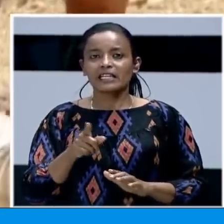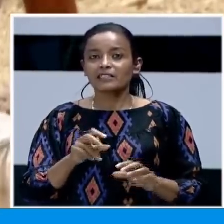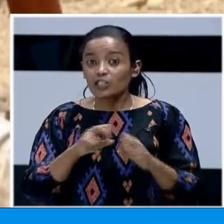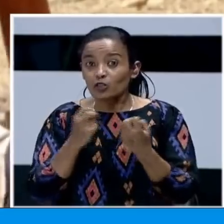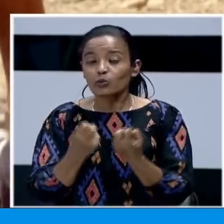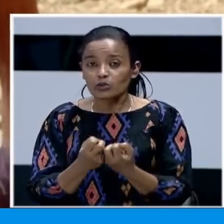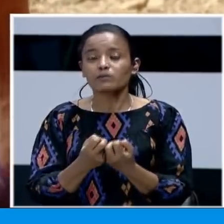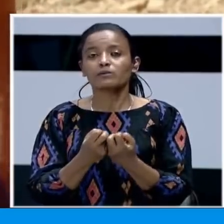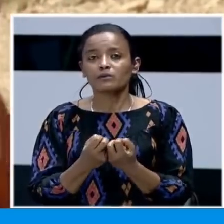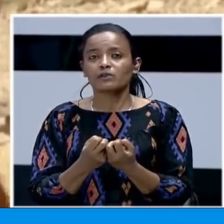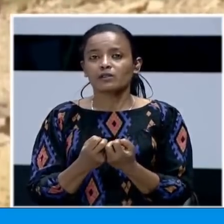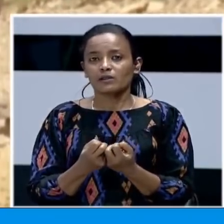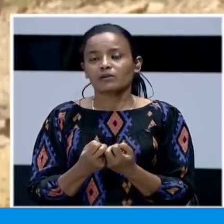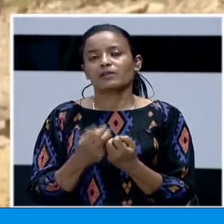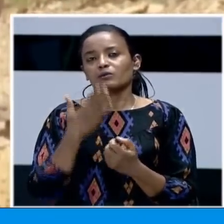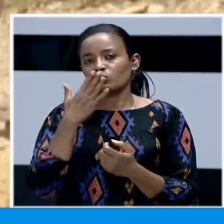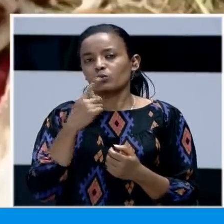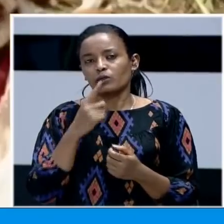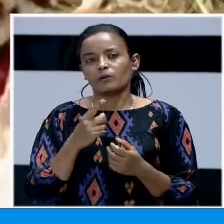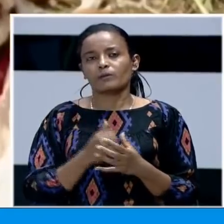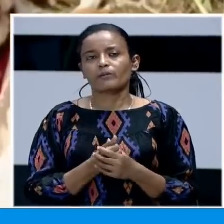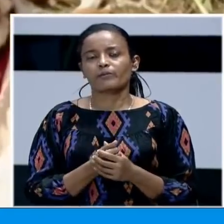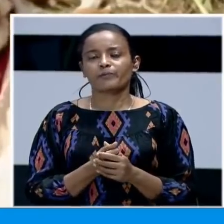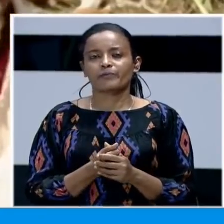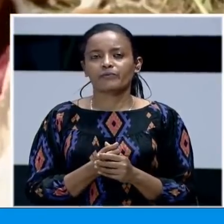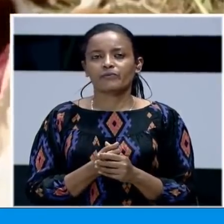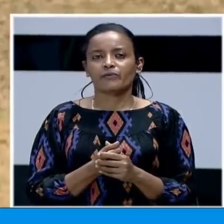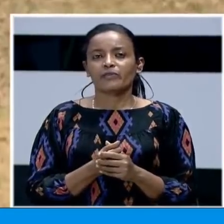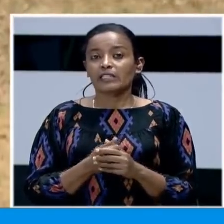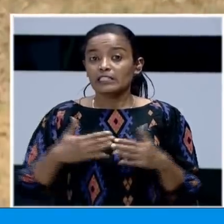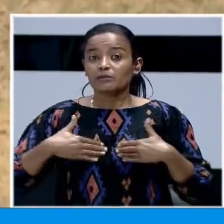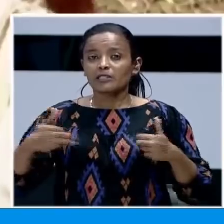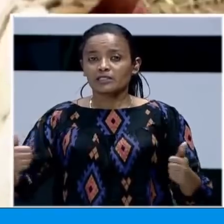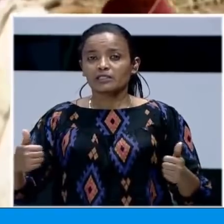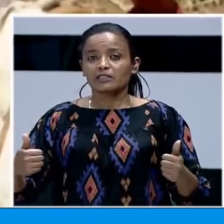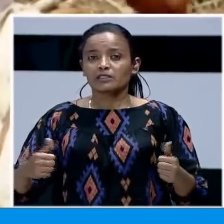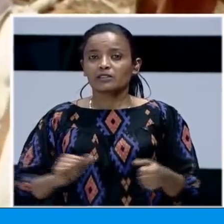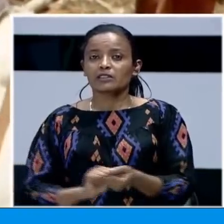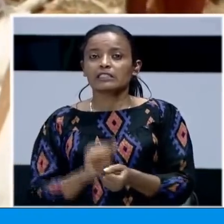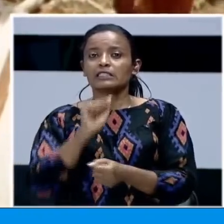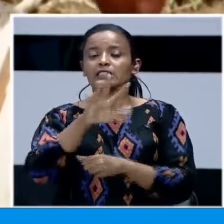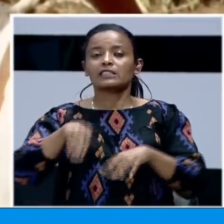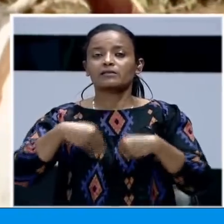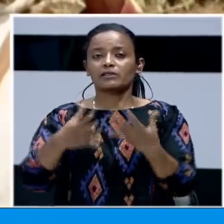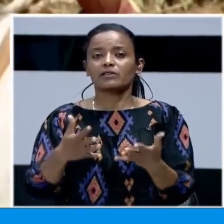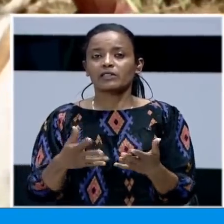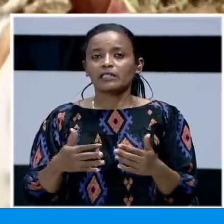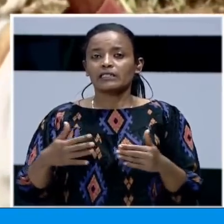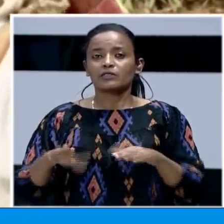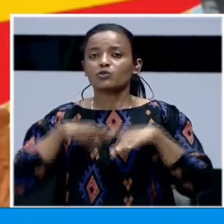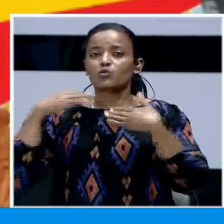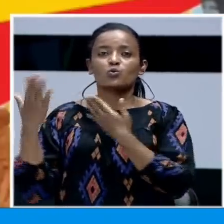ንውድብታ ጠሊብ ሰበ ይርከ ነቲ ንእስ ወለዶ ሕድሪ ንበካ ኣለና ሕድሪ